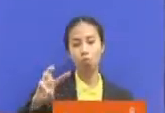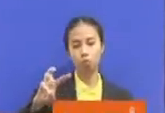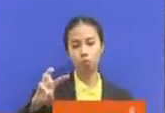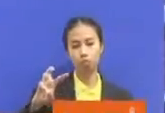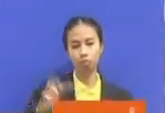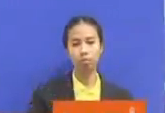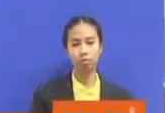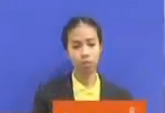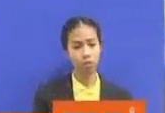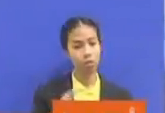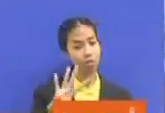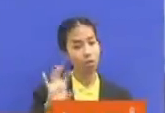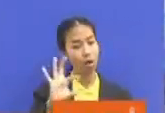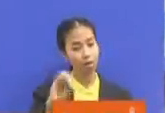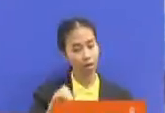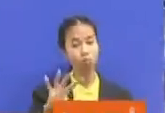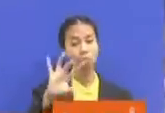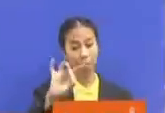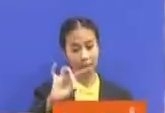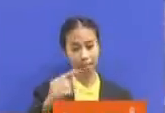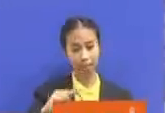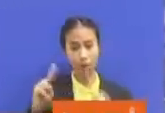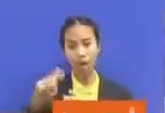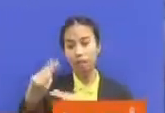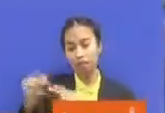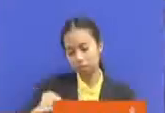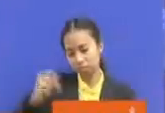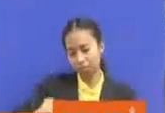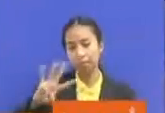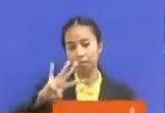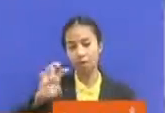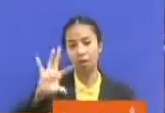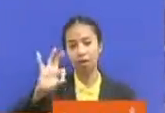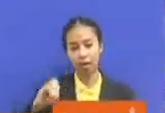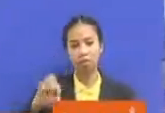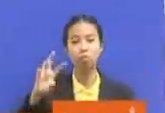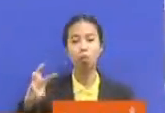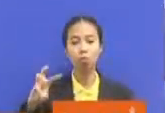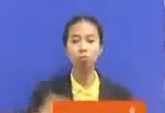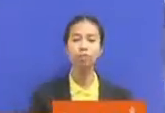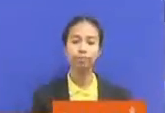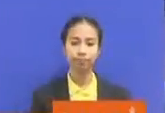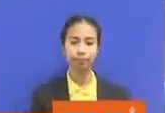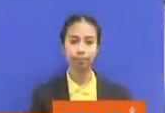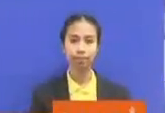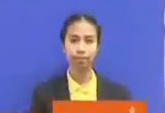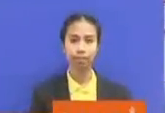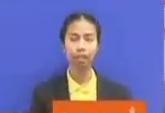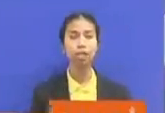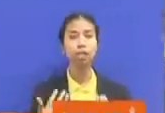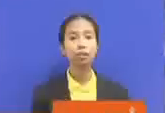นะคะที่ปะไตนั้นก็มีท่าทีชัดเจนคะว่าจะร่วมบวชหนุนให้กับนายสมพงษ์อมรวิวัฒน์